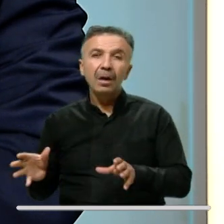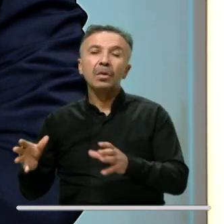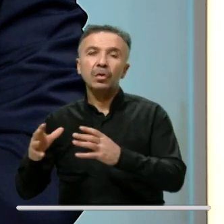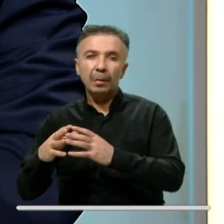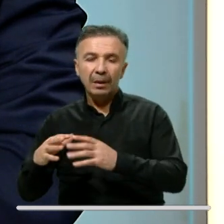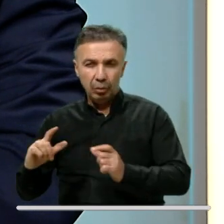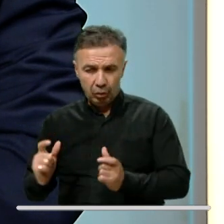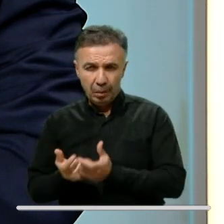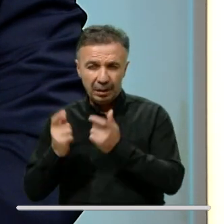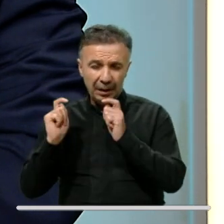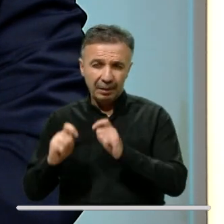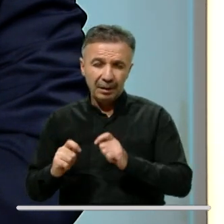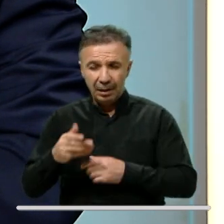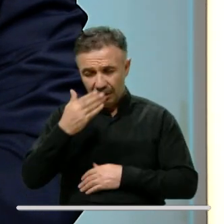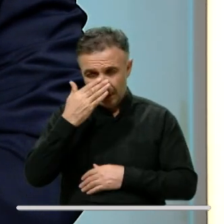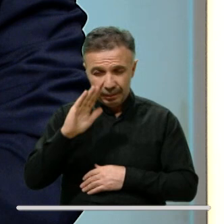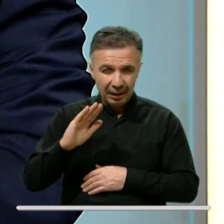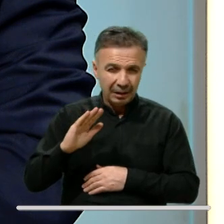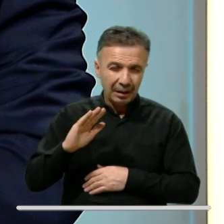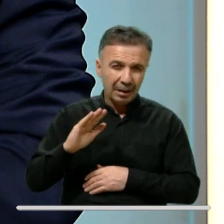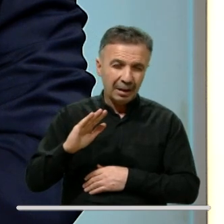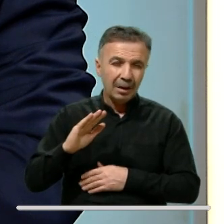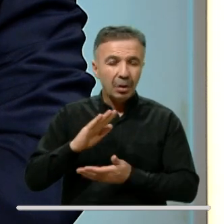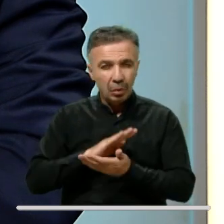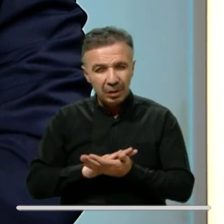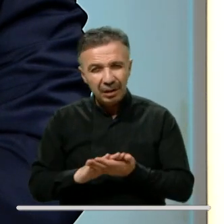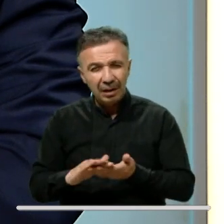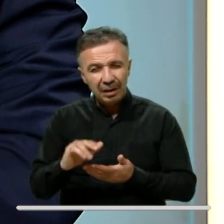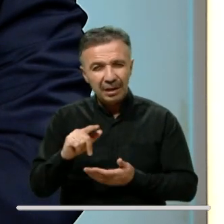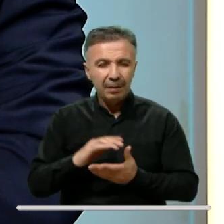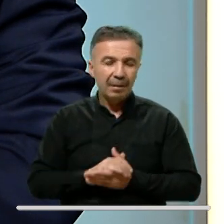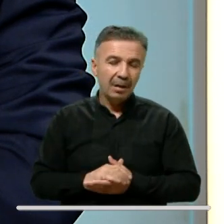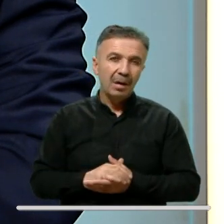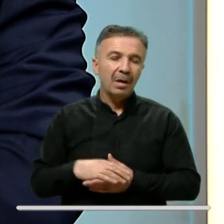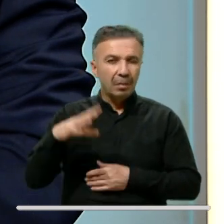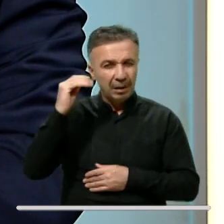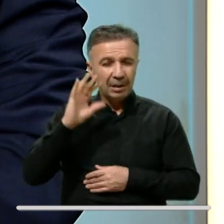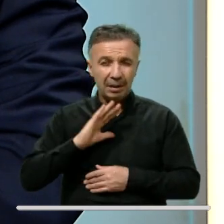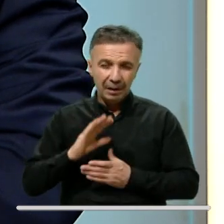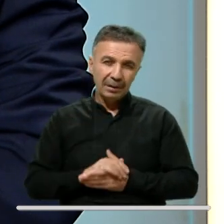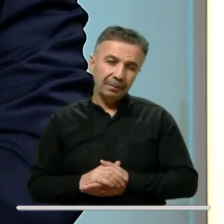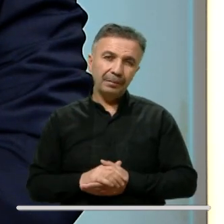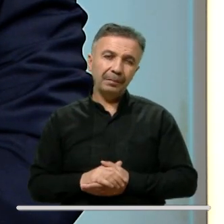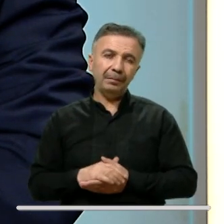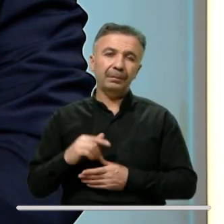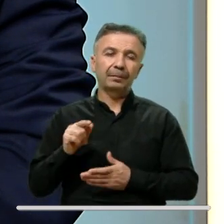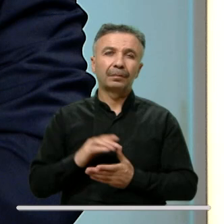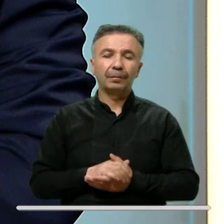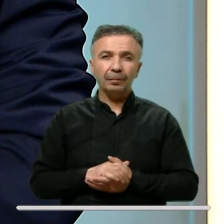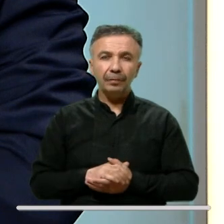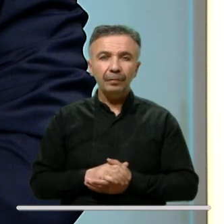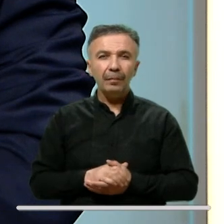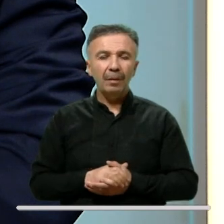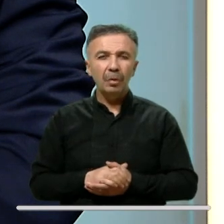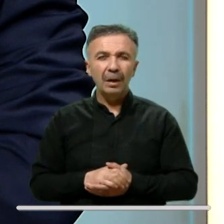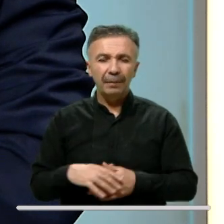şeye müdahale ettikleri, tabiata işte müdahale ettikleri vesaire şeklinde bu anlayışlar vardır. Bunların